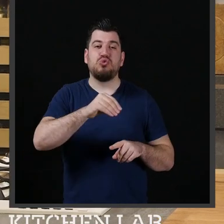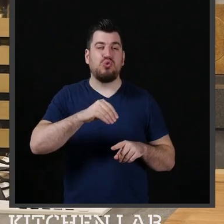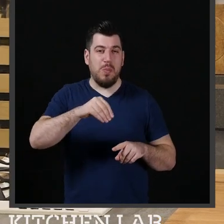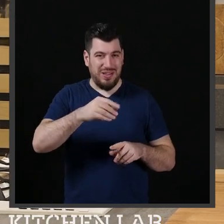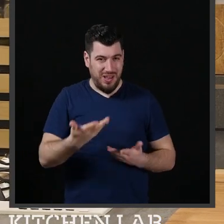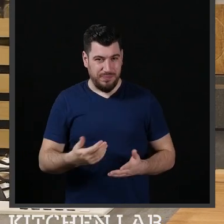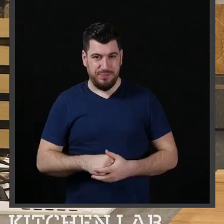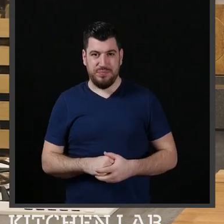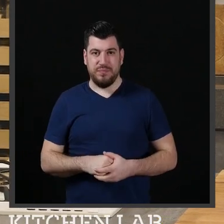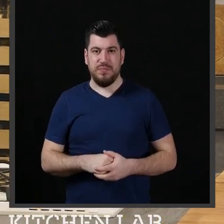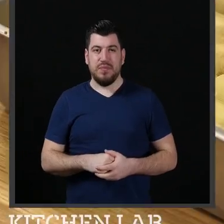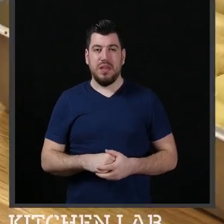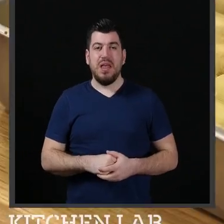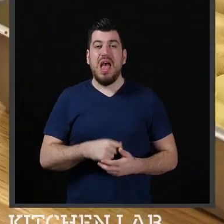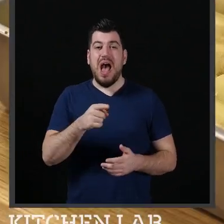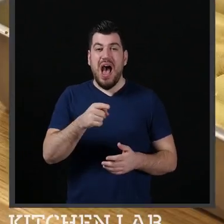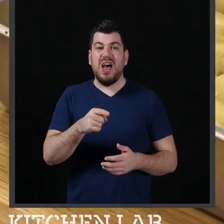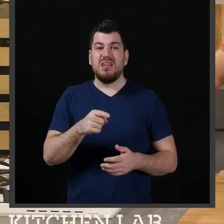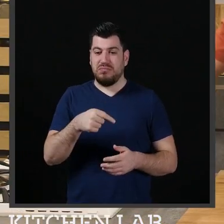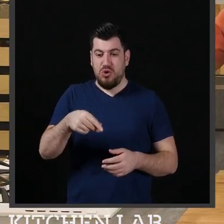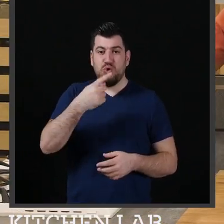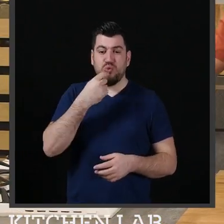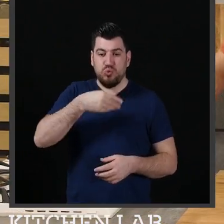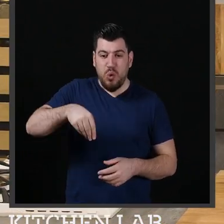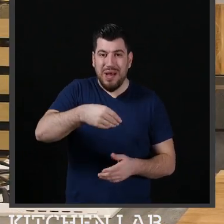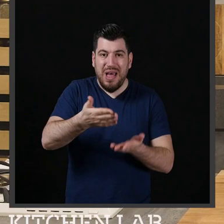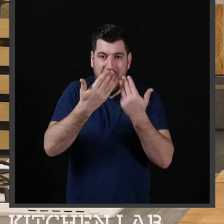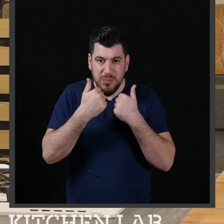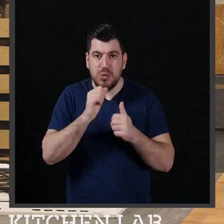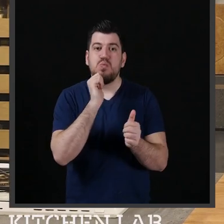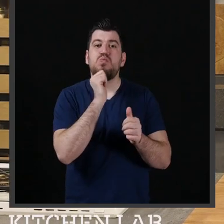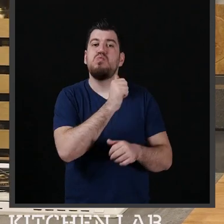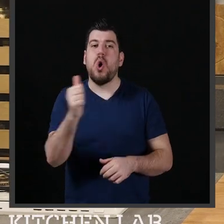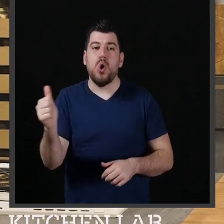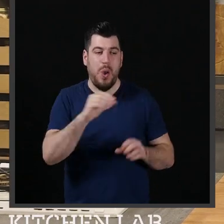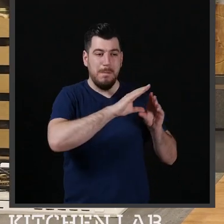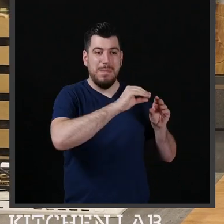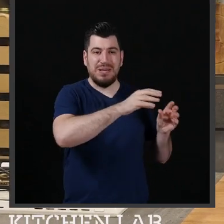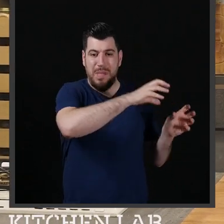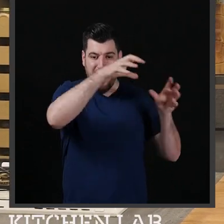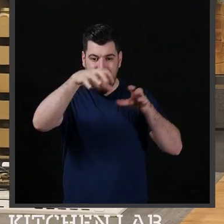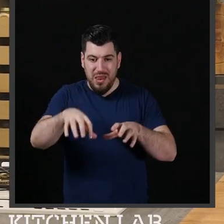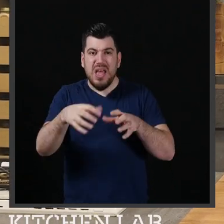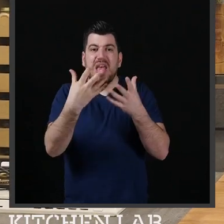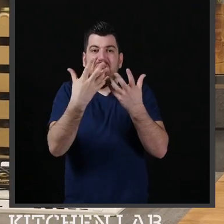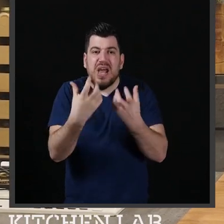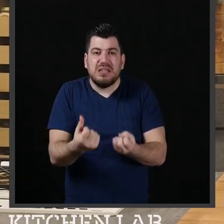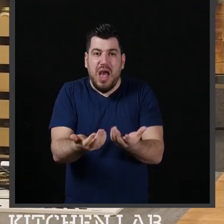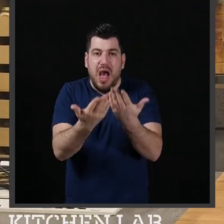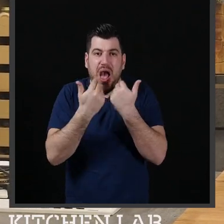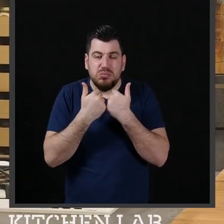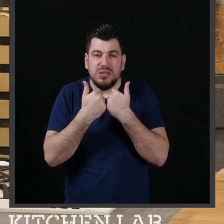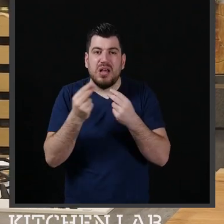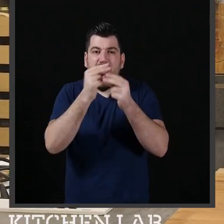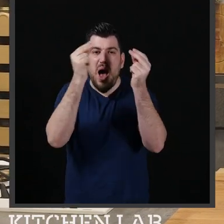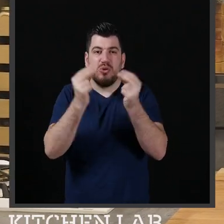τα βάλετε. Γιατί? Γιατί άμα ρίξουμε σκέτα τα κανελόνια μέσα μαζί με μπεσαμέλ από πάνω, δεν θα έχουν πουθενά να τραβήξουν υγρασία και θα τραβήξουν αναγκαστικά από τον κιμά